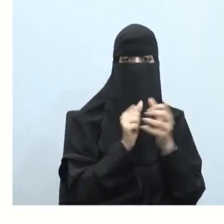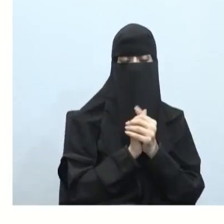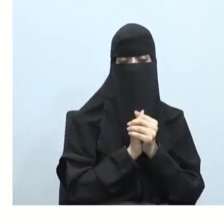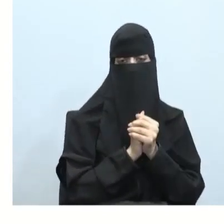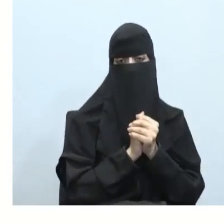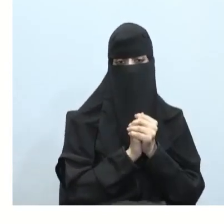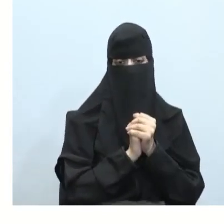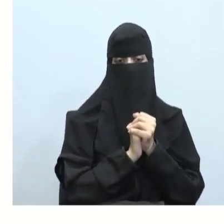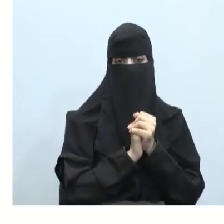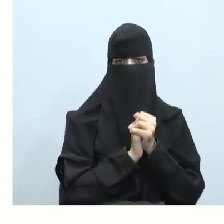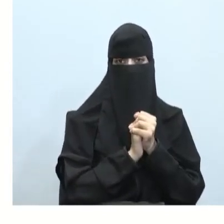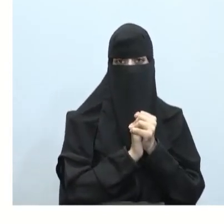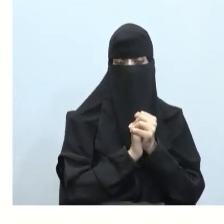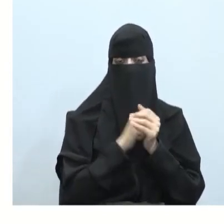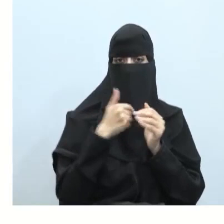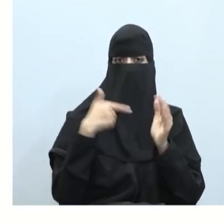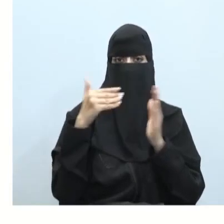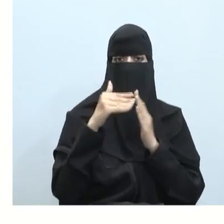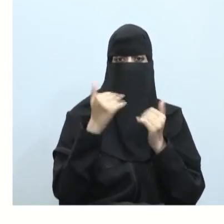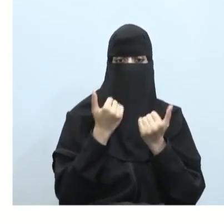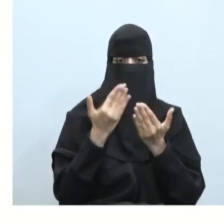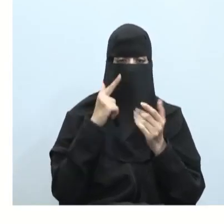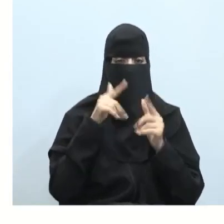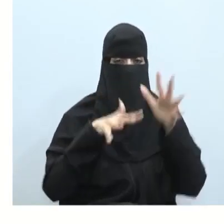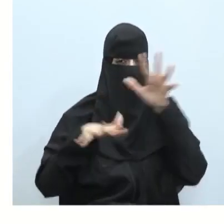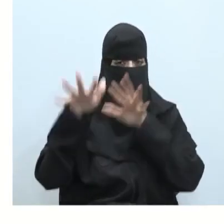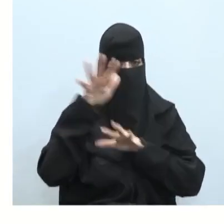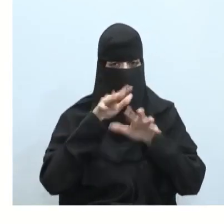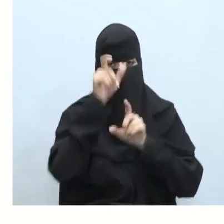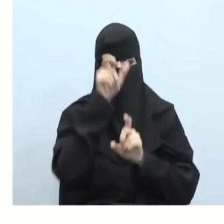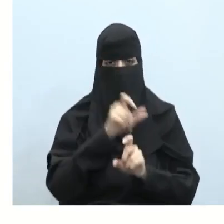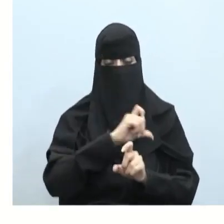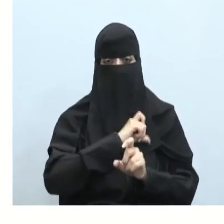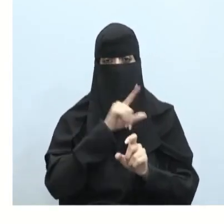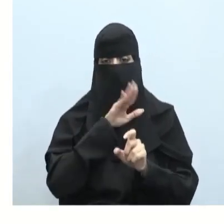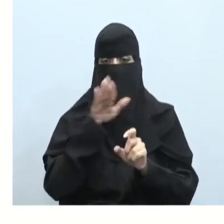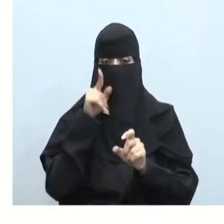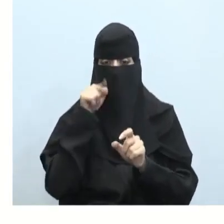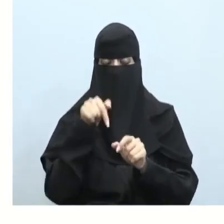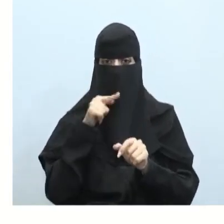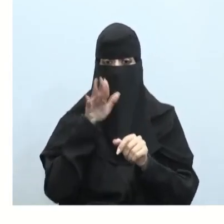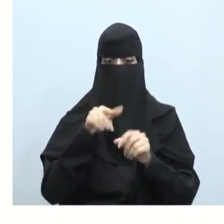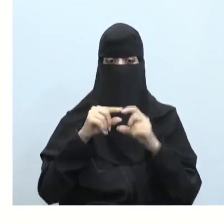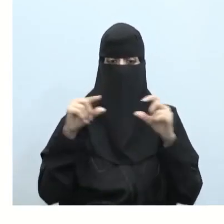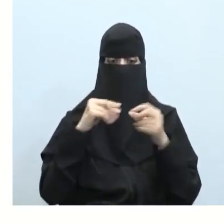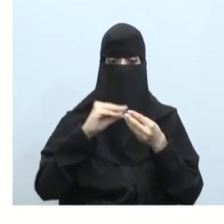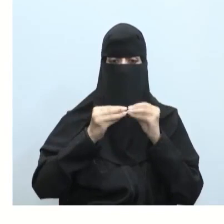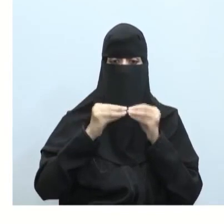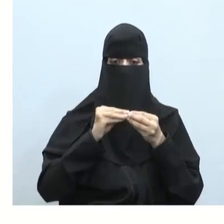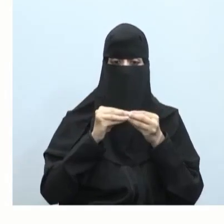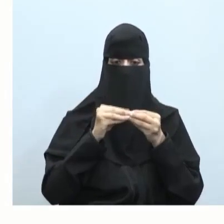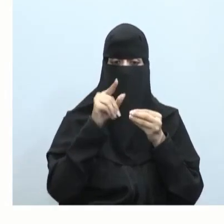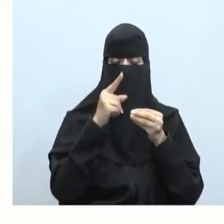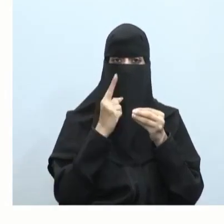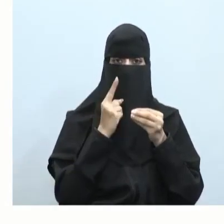بين المفسر والمترجم حتى لا يكون لديك لبس عزيزي الطالب عزيزتي الطالبه هنا وضعت لك باللون الاحمر في